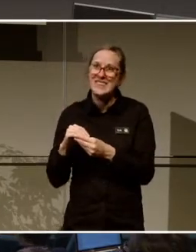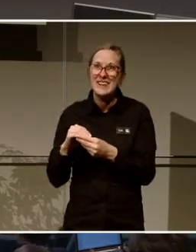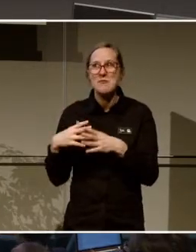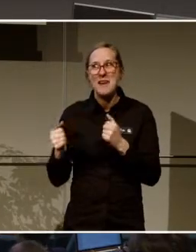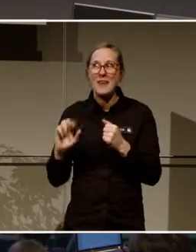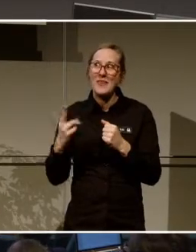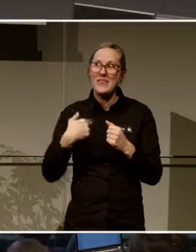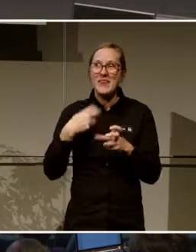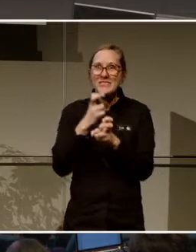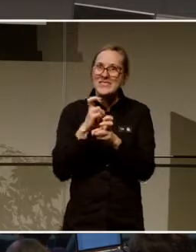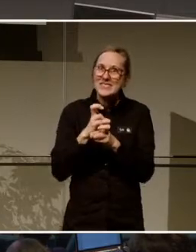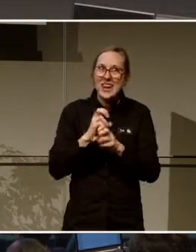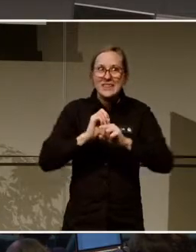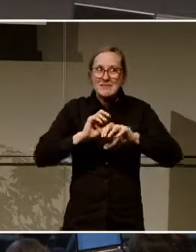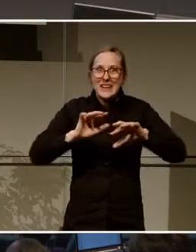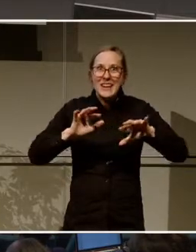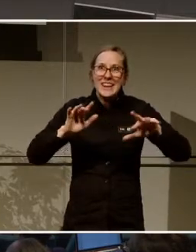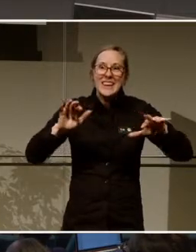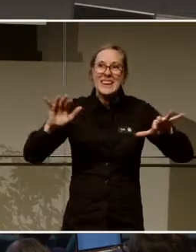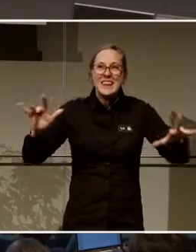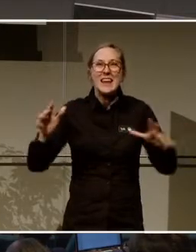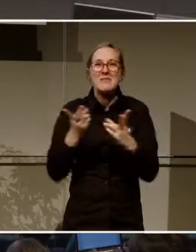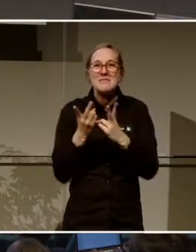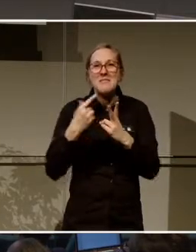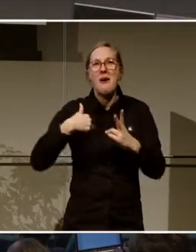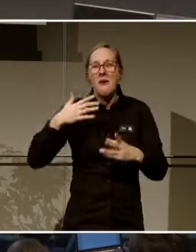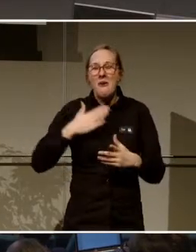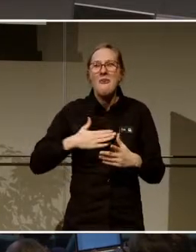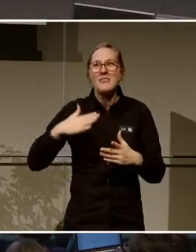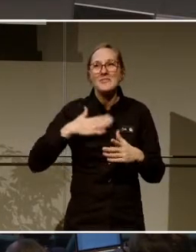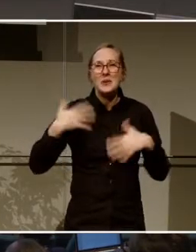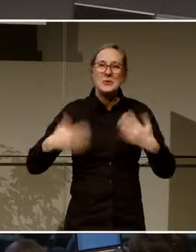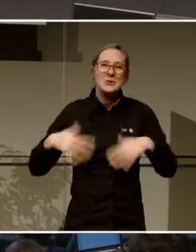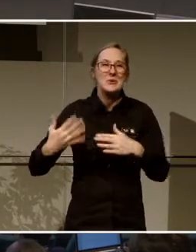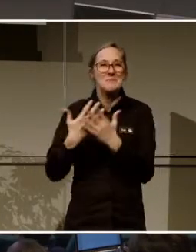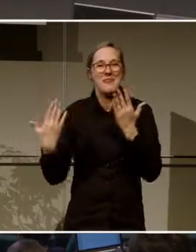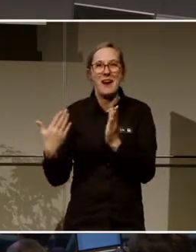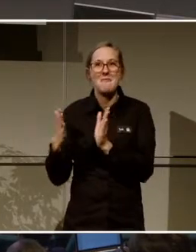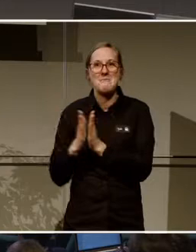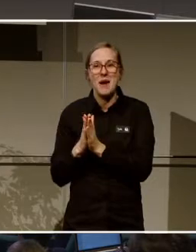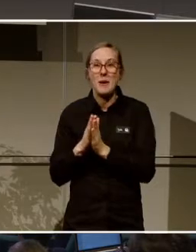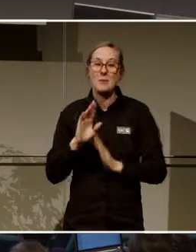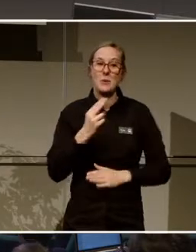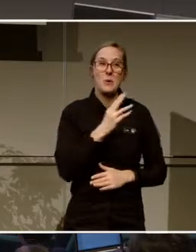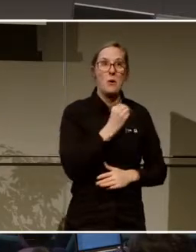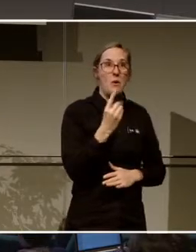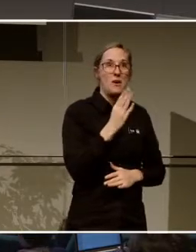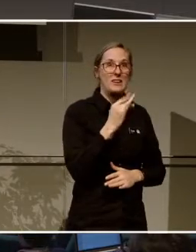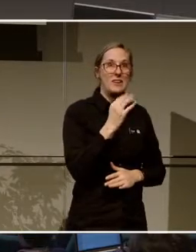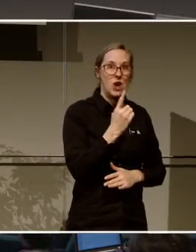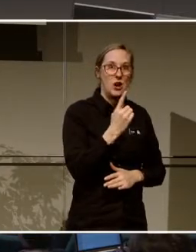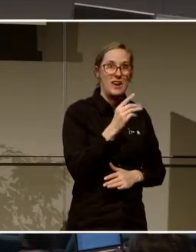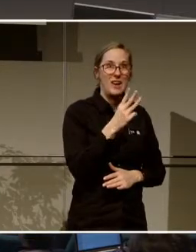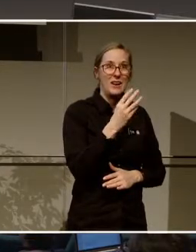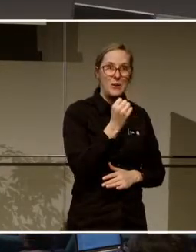strategiskt under de här dagarna så att jag hoppas ju på en succé. I år nådde All Digital Week och Emil börjar